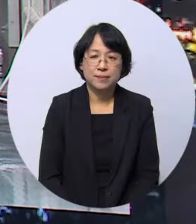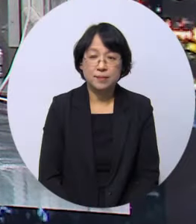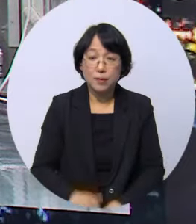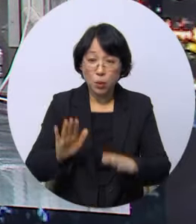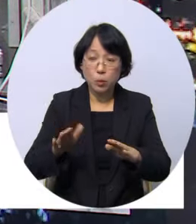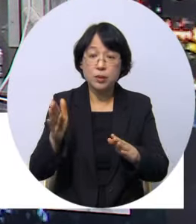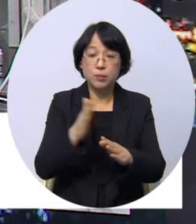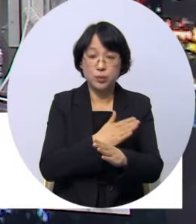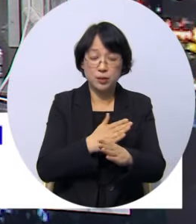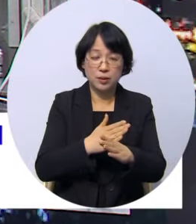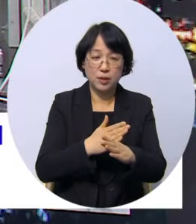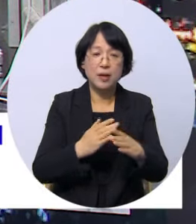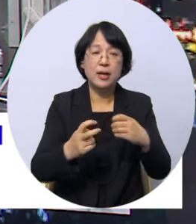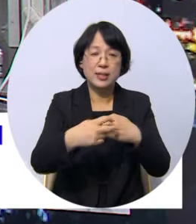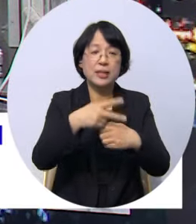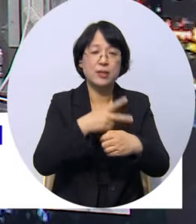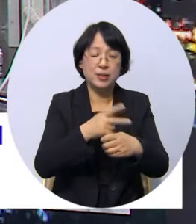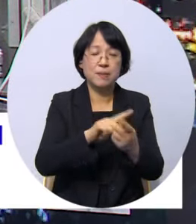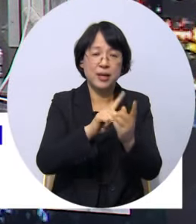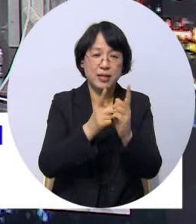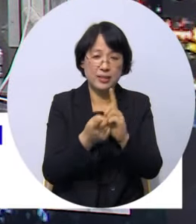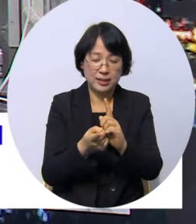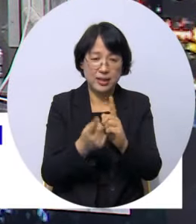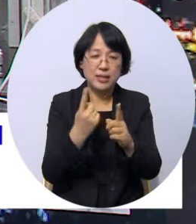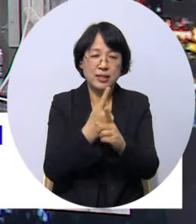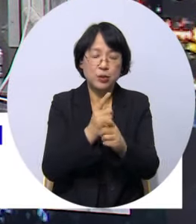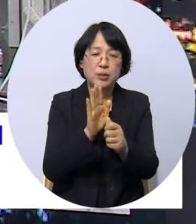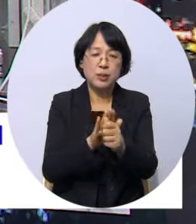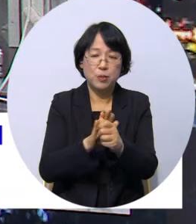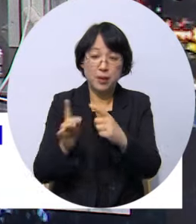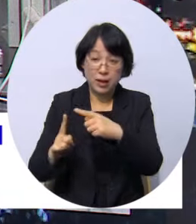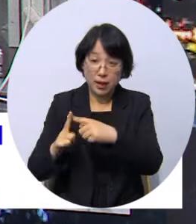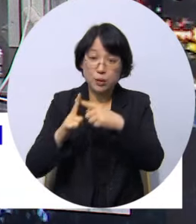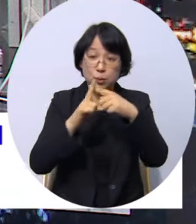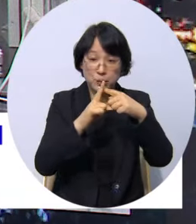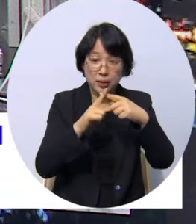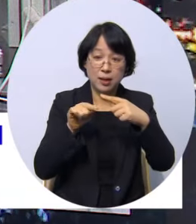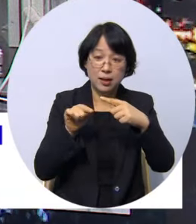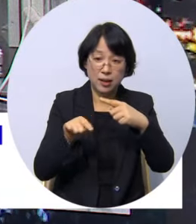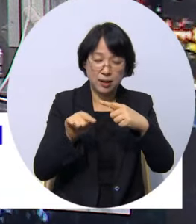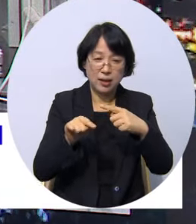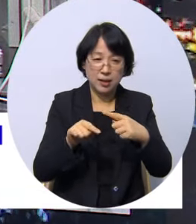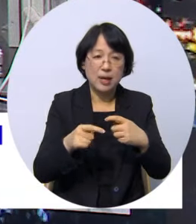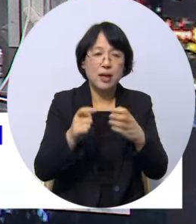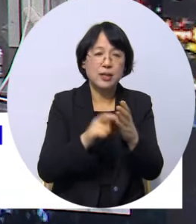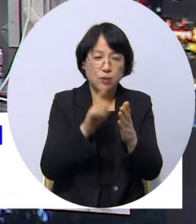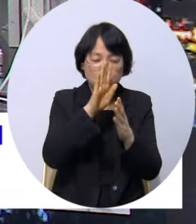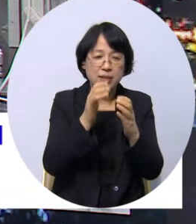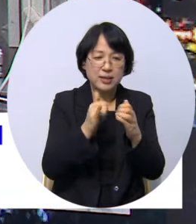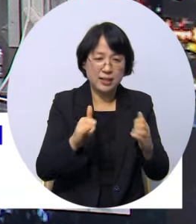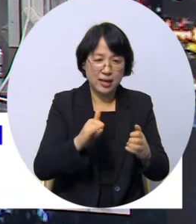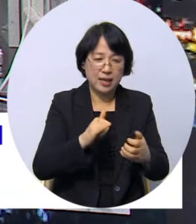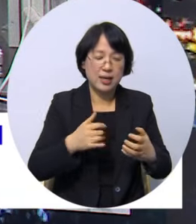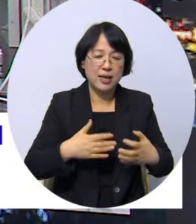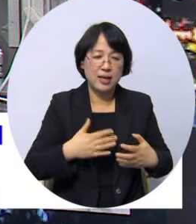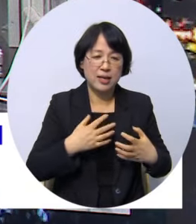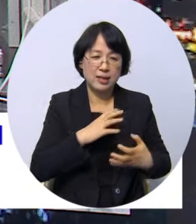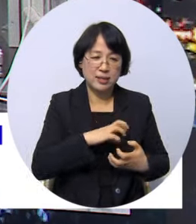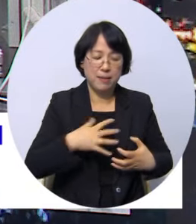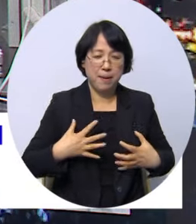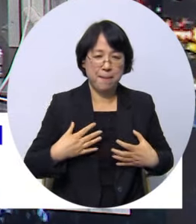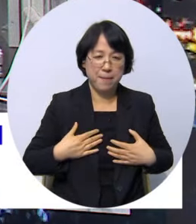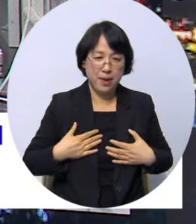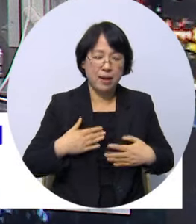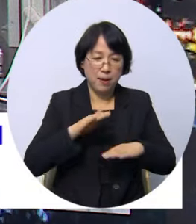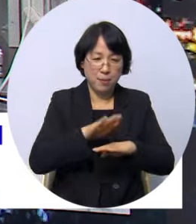오늘부터 의사 대신에 진료지원 간호사가 응급 환자에 대해 심패 소생 수리나 약물 투여를 할 수 있게 됐습니다